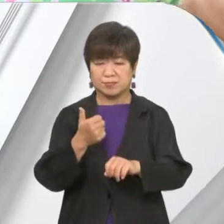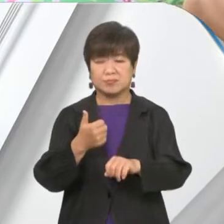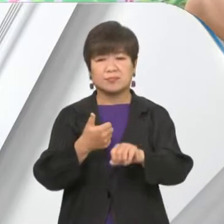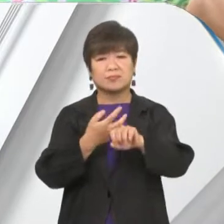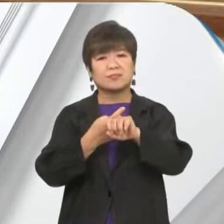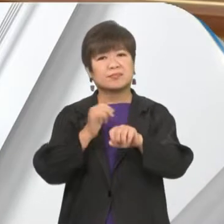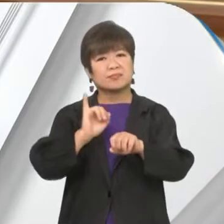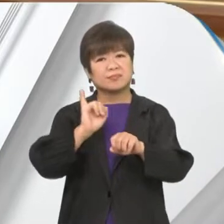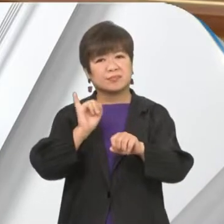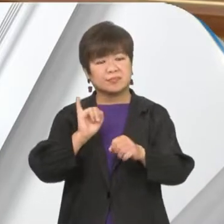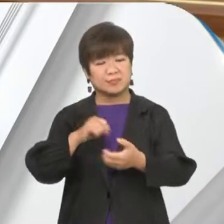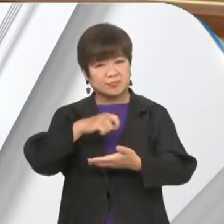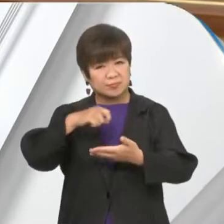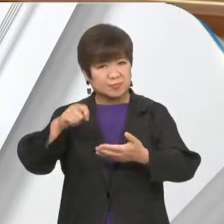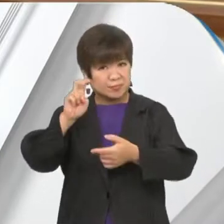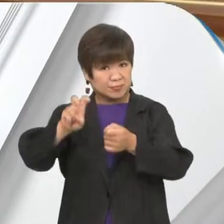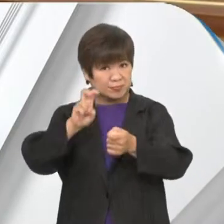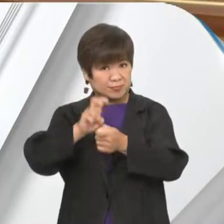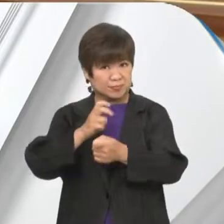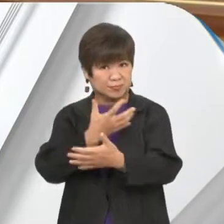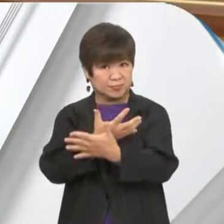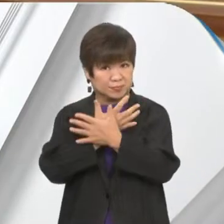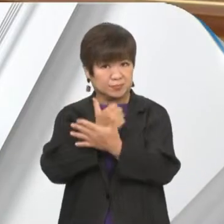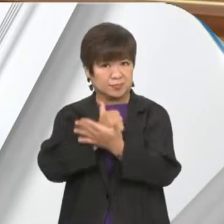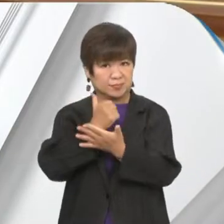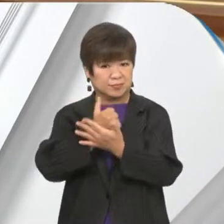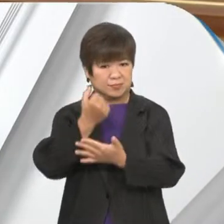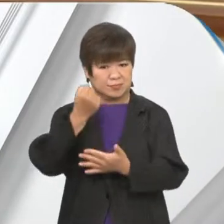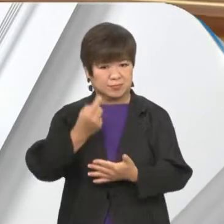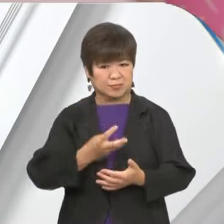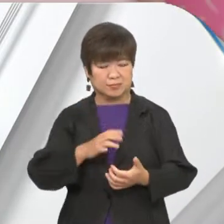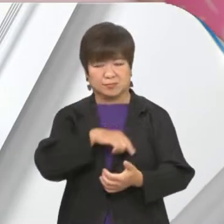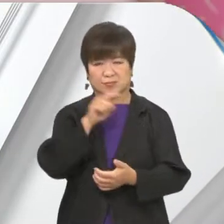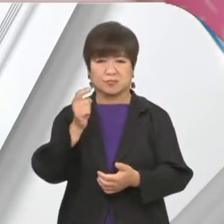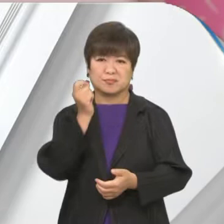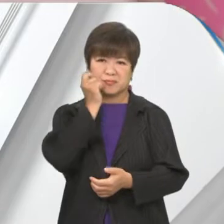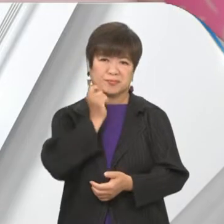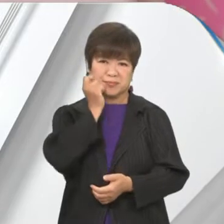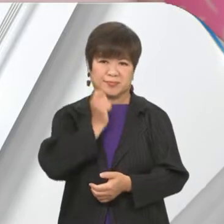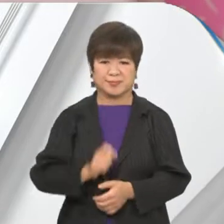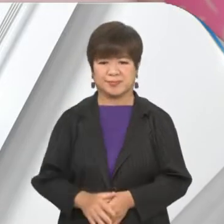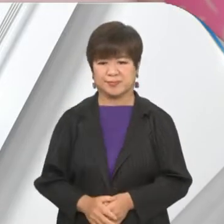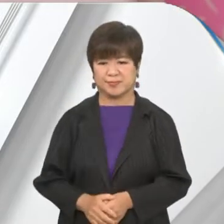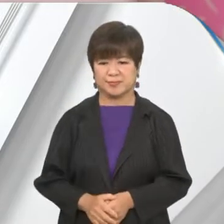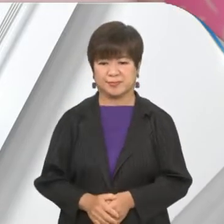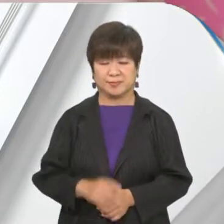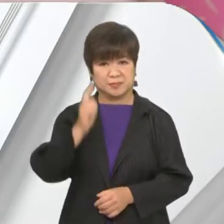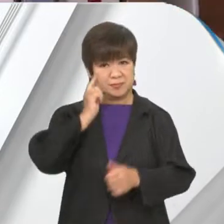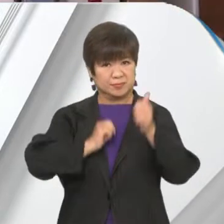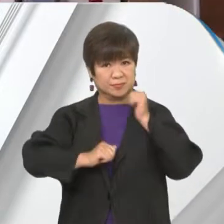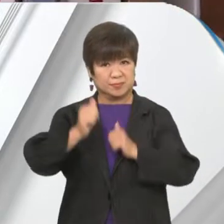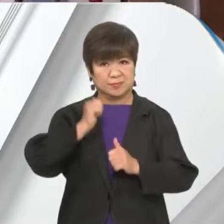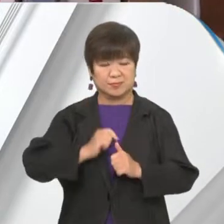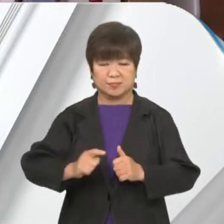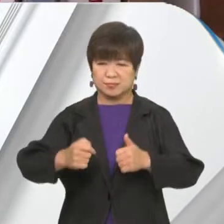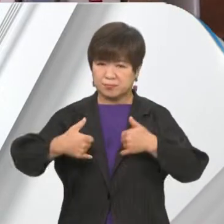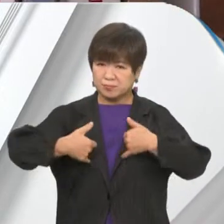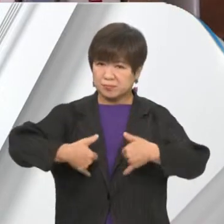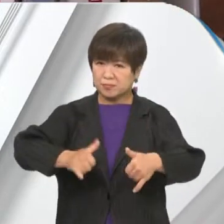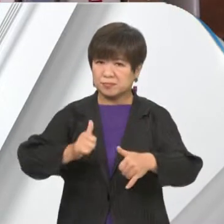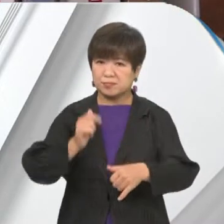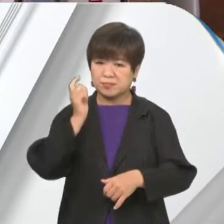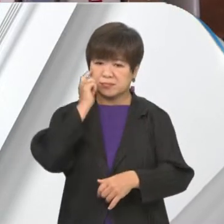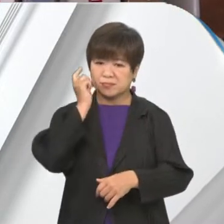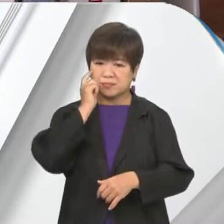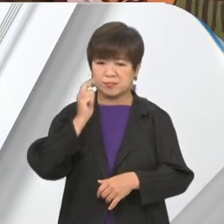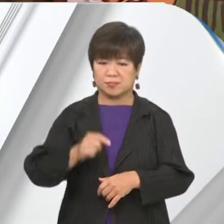作20年，得过当多奖，一受到大家的肯定。面去了当年的音乐路，佮取得后辈